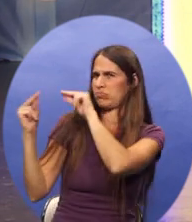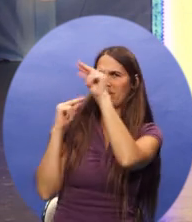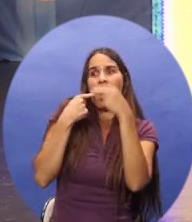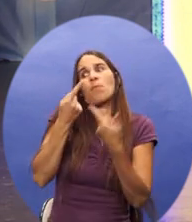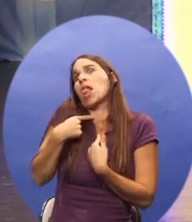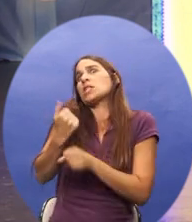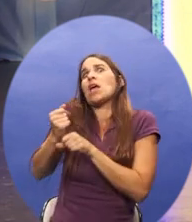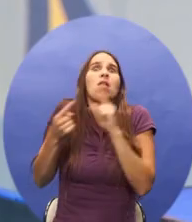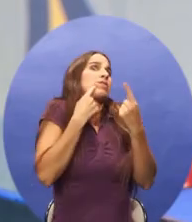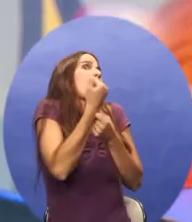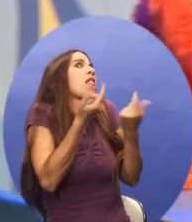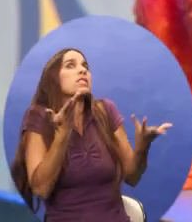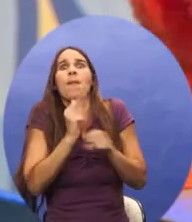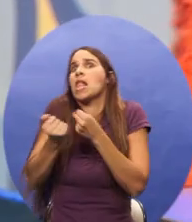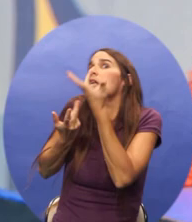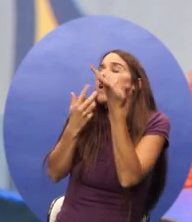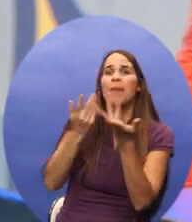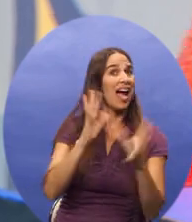צריך לגעת.